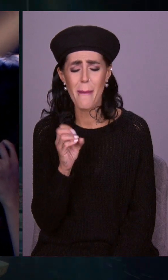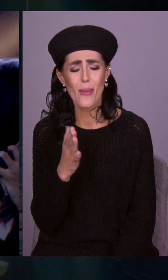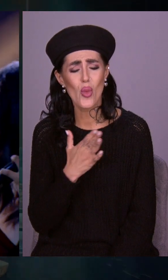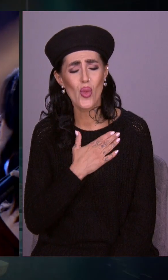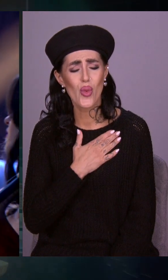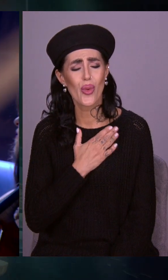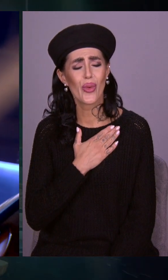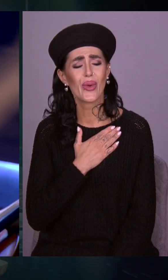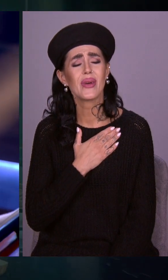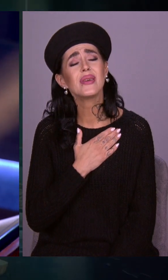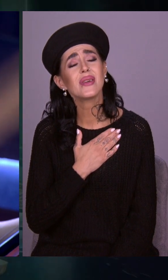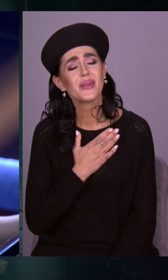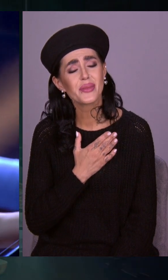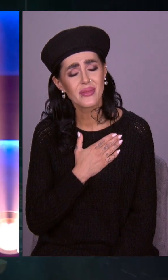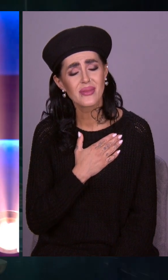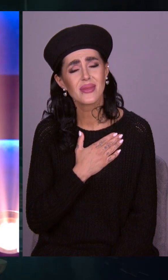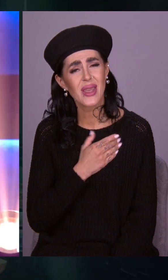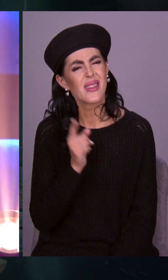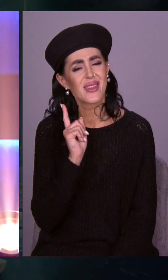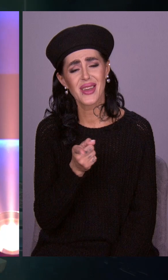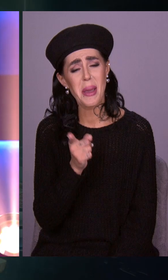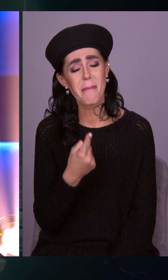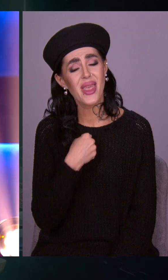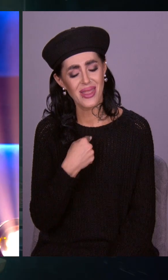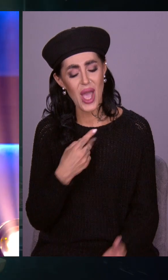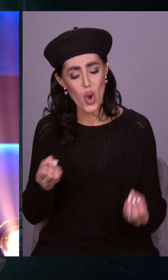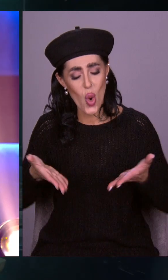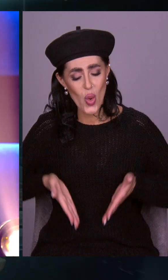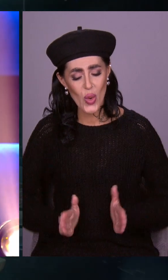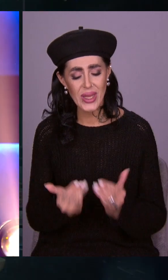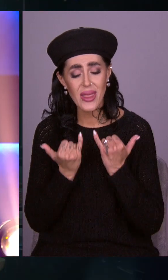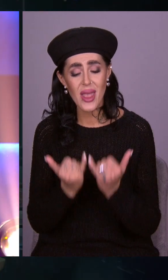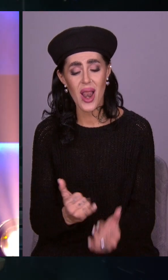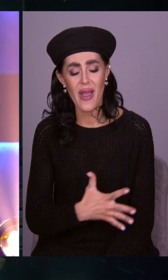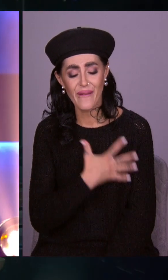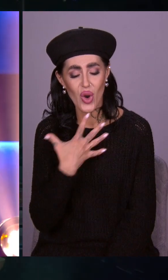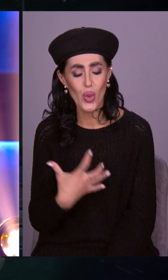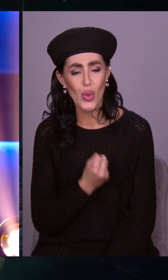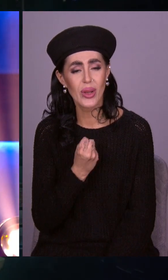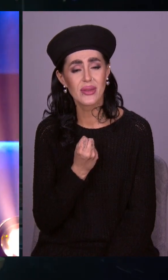Мене народила для волі.